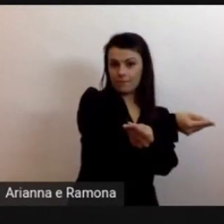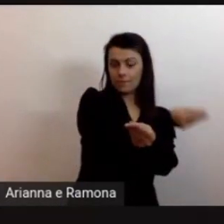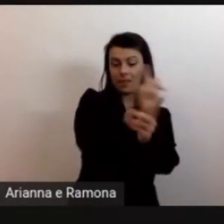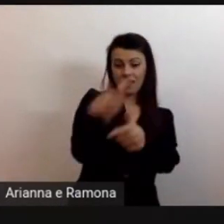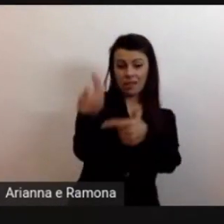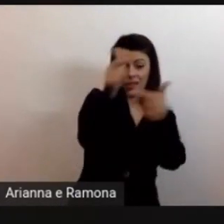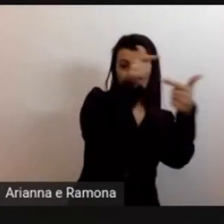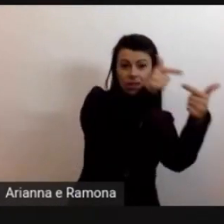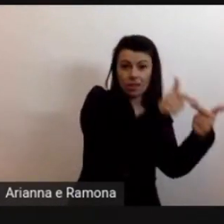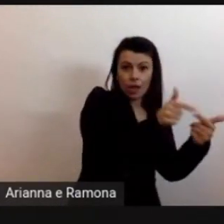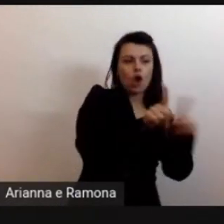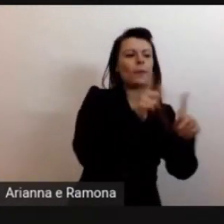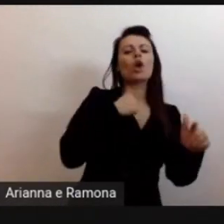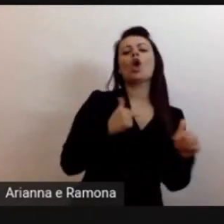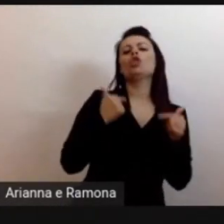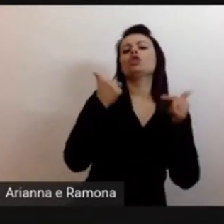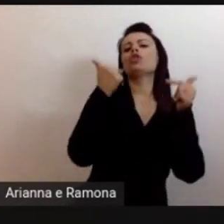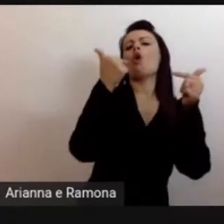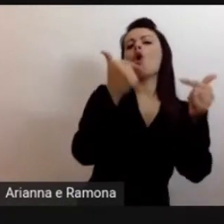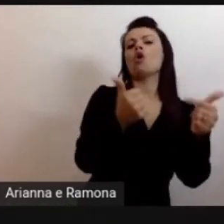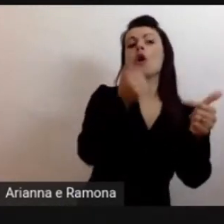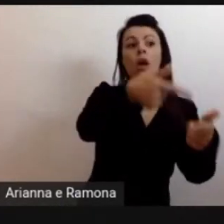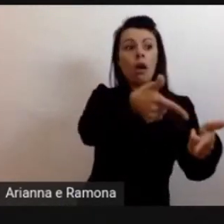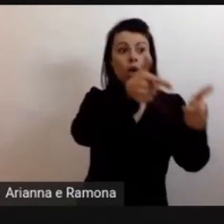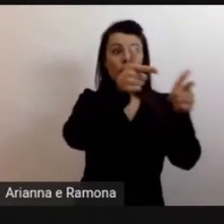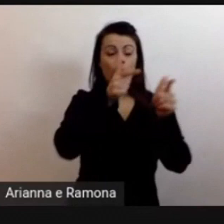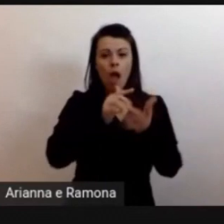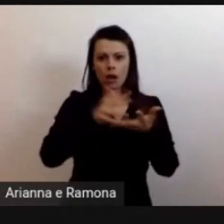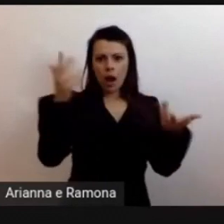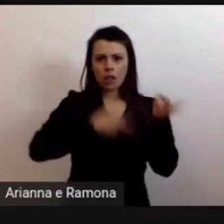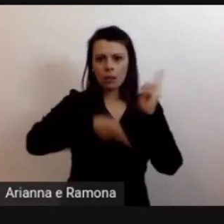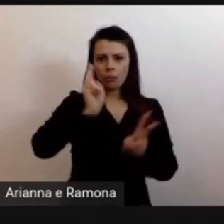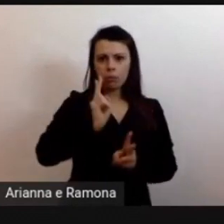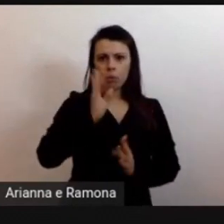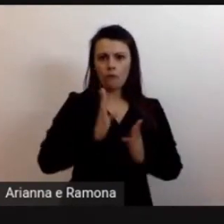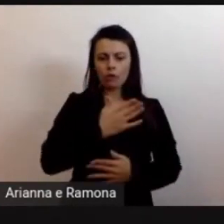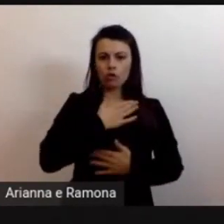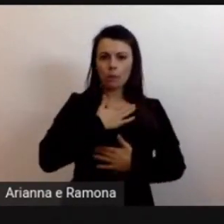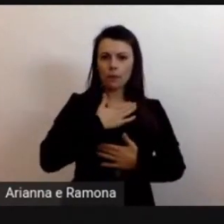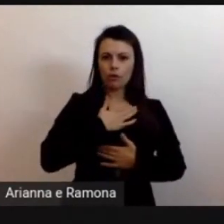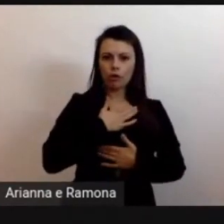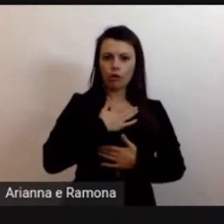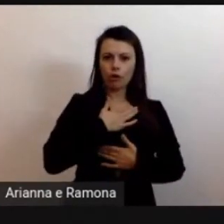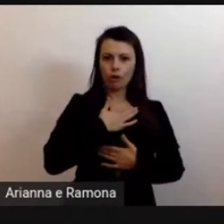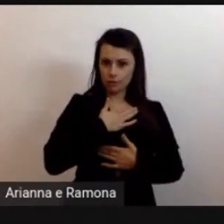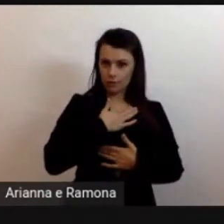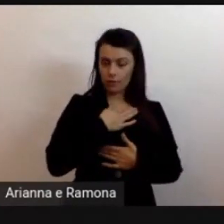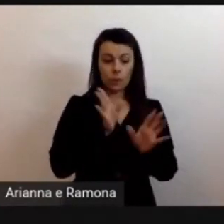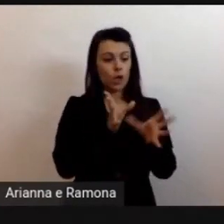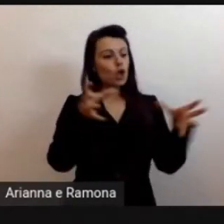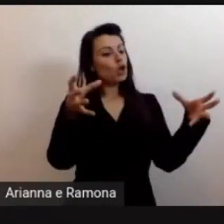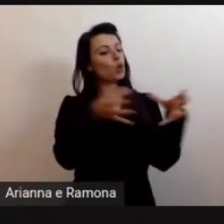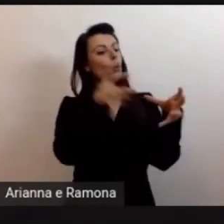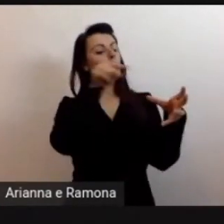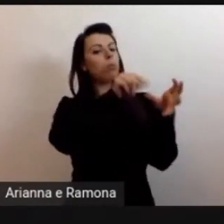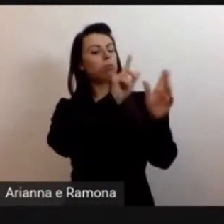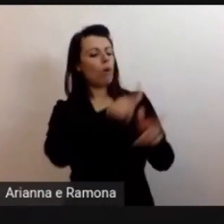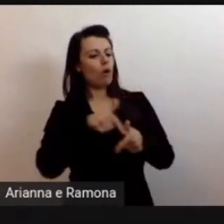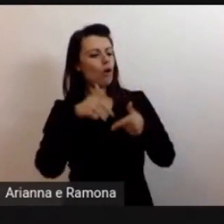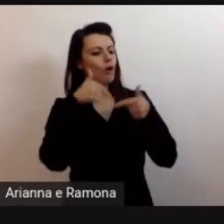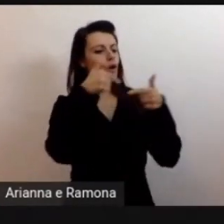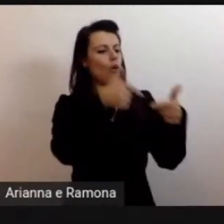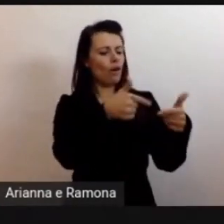grande del dono e quindi tu obblighi dopo che afa e un